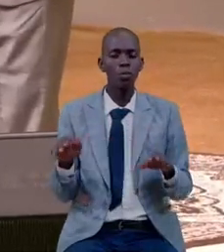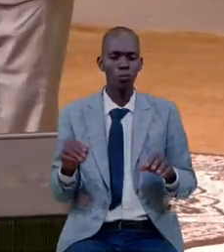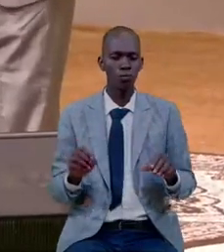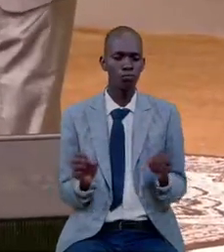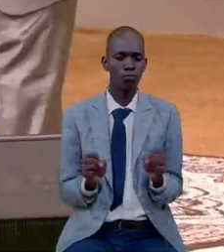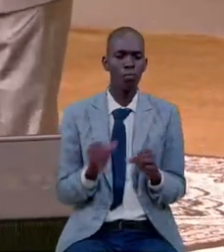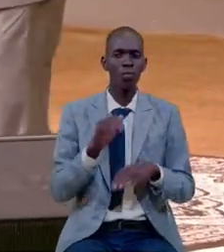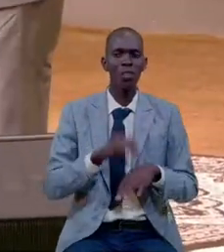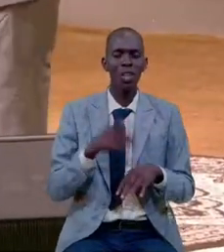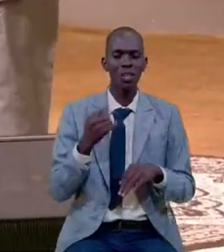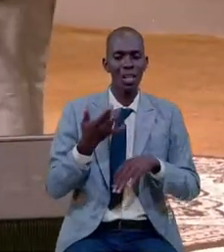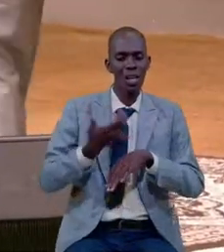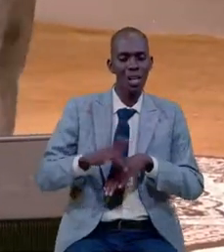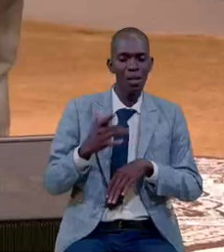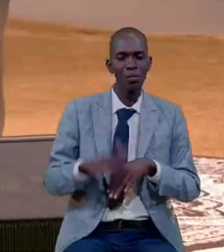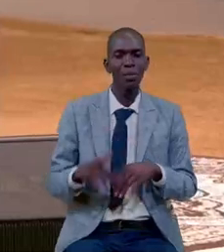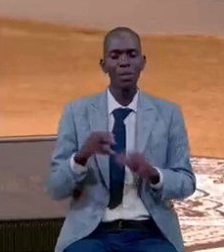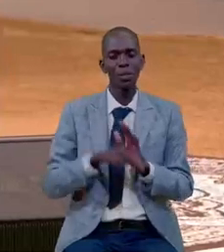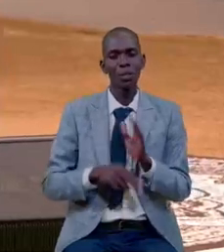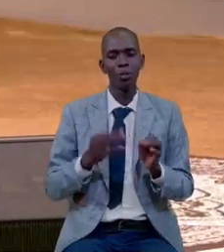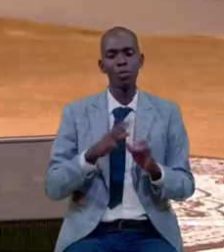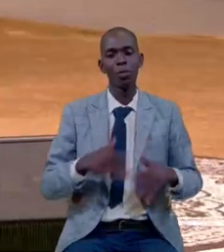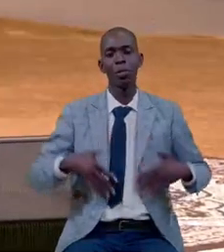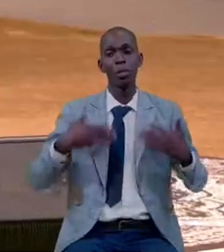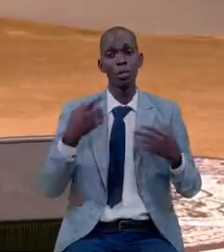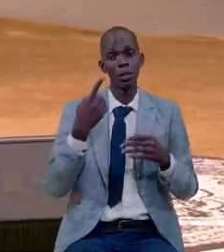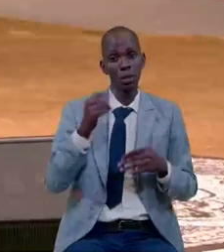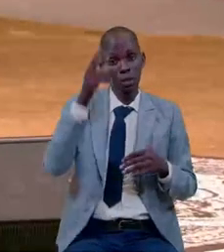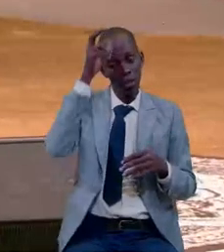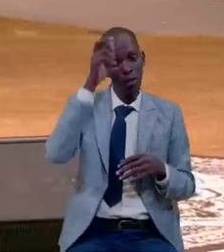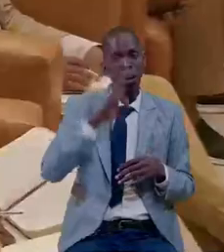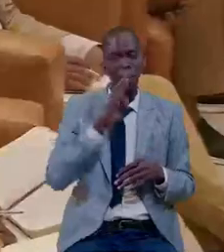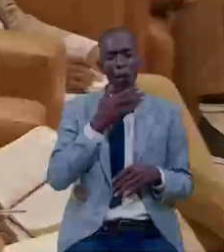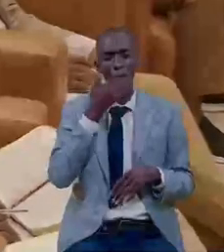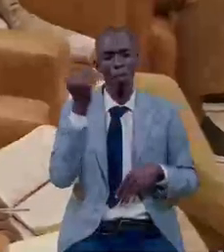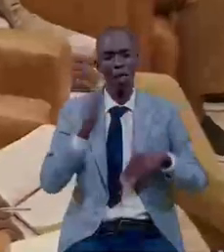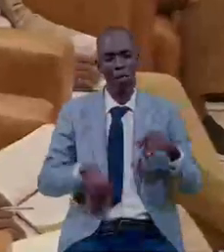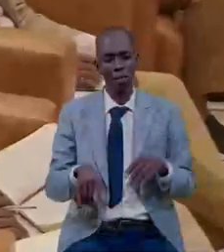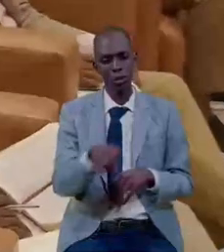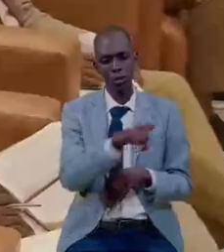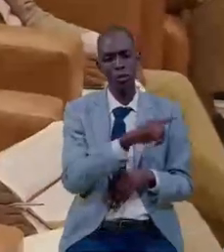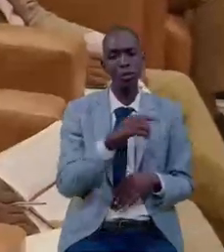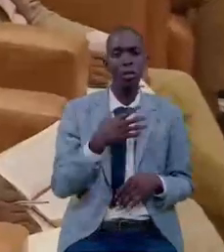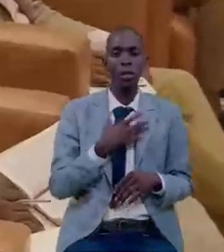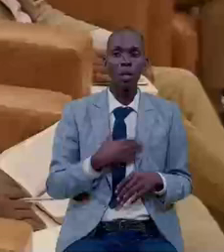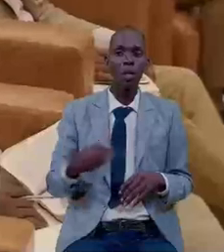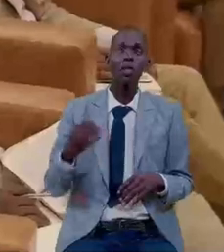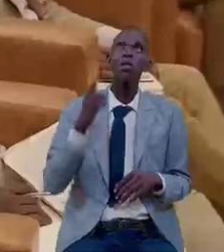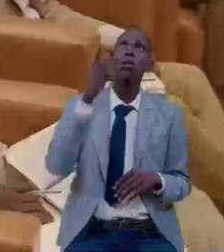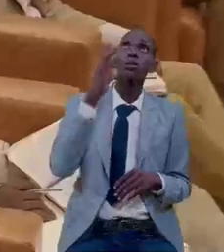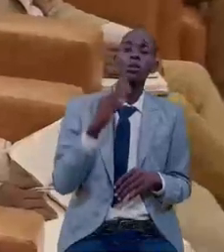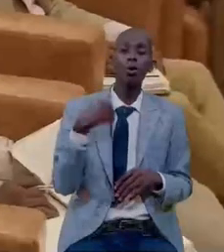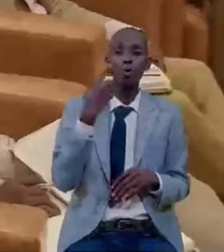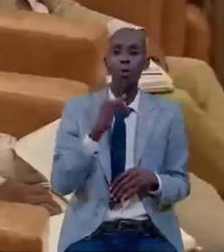si tu ne trembles pas face au vide de ta vie, les démons sont meilleurs que toi. Et Dieu est